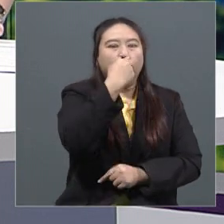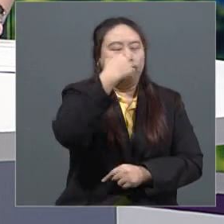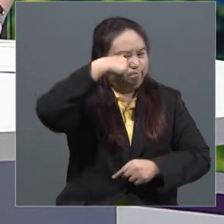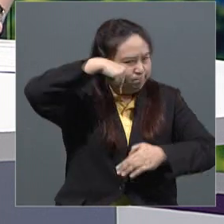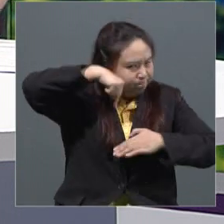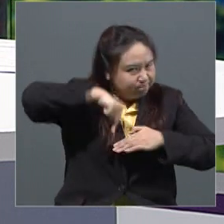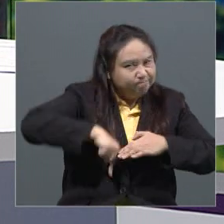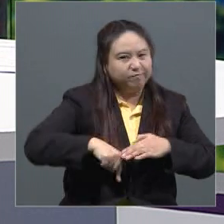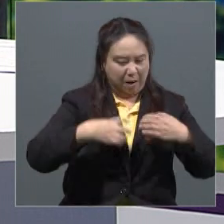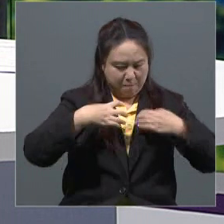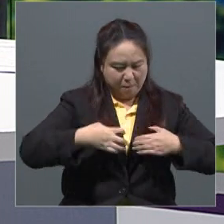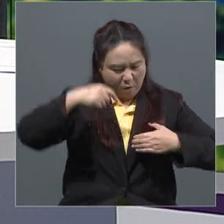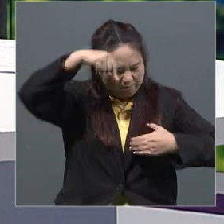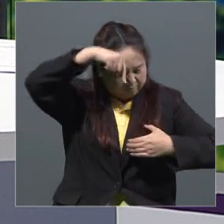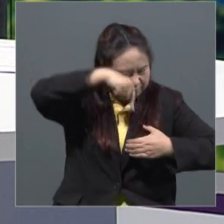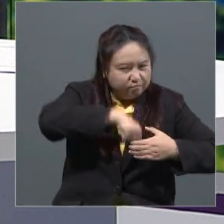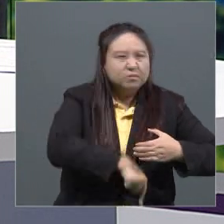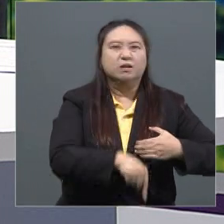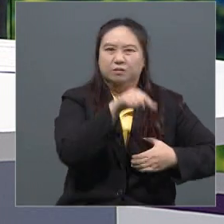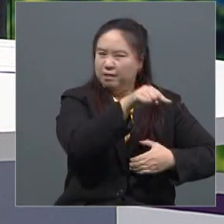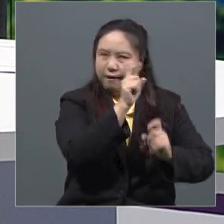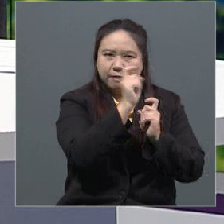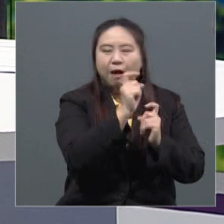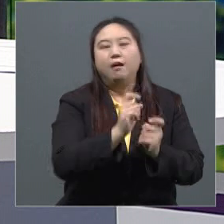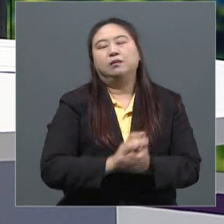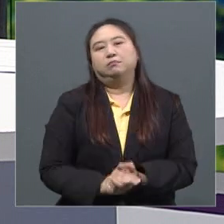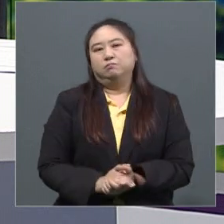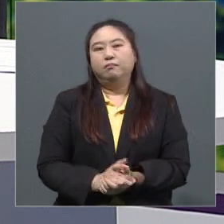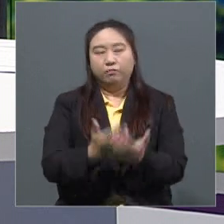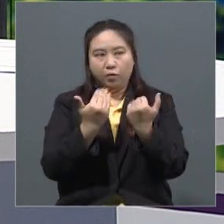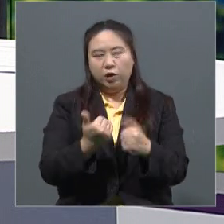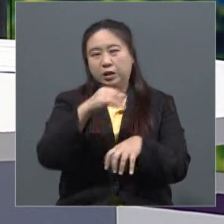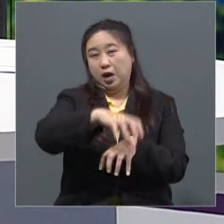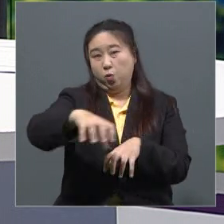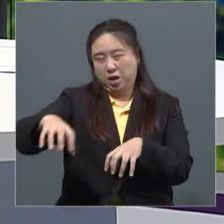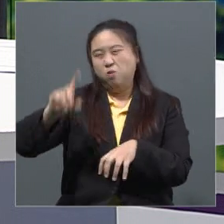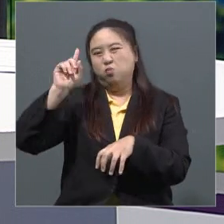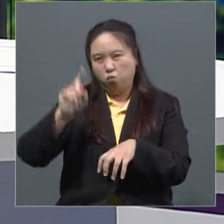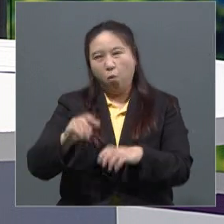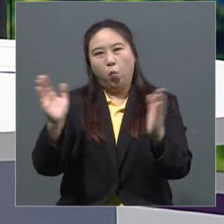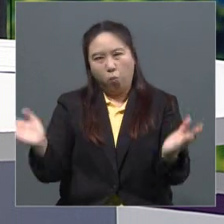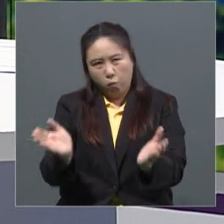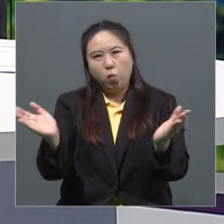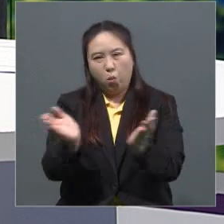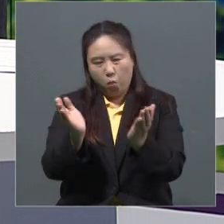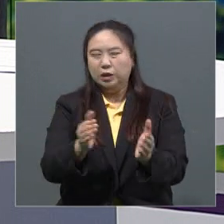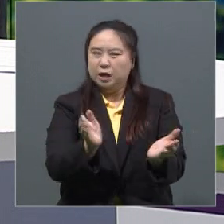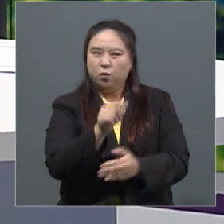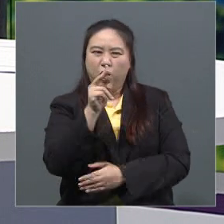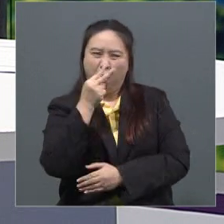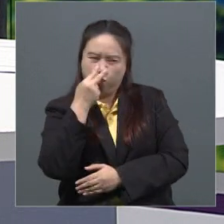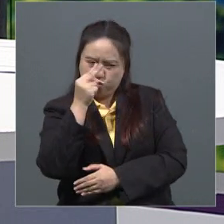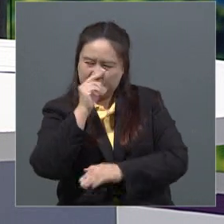มากกว่าบุหรี่ธรรมดาด้วย นั่นแหละค่ะมันก็เลยเป็นที่ไปที่มาที่ทำให้หลายหน่วยงานยังต้องมีการรณรงค์แล้วก็สนับสนุนการเลิกบุหรี่นะคะ